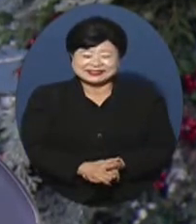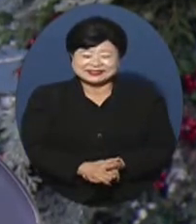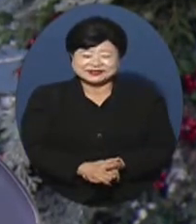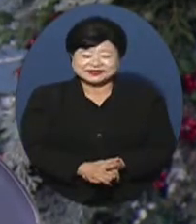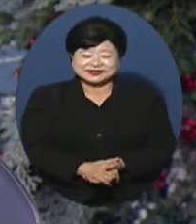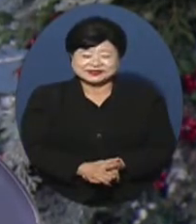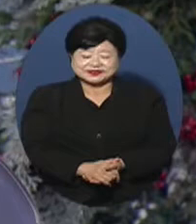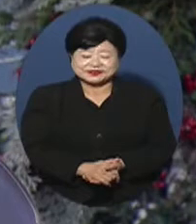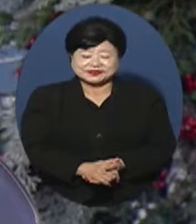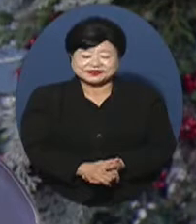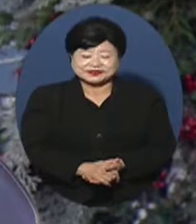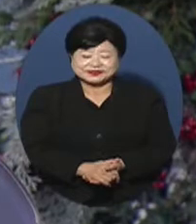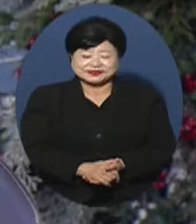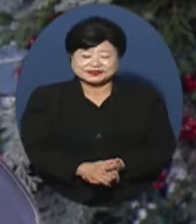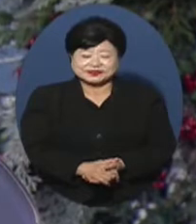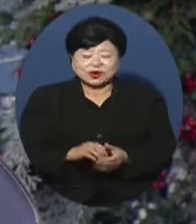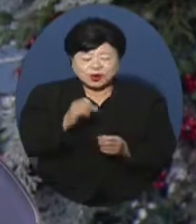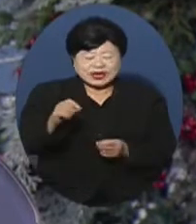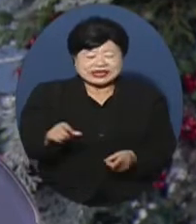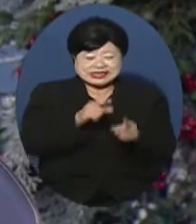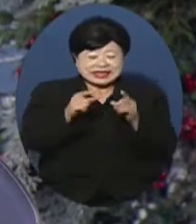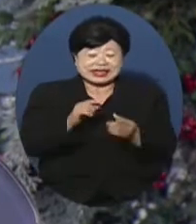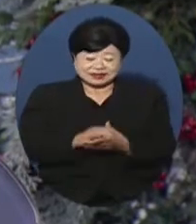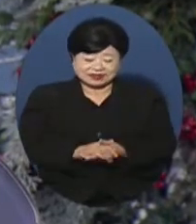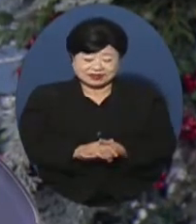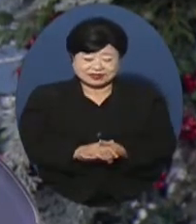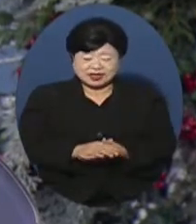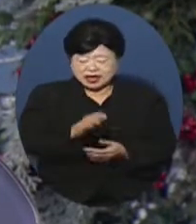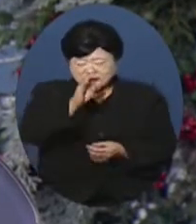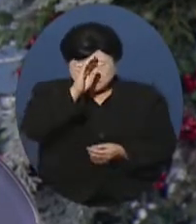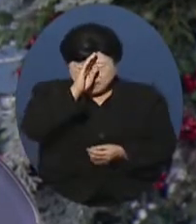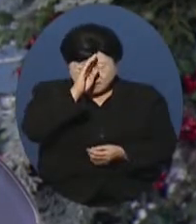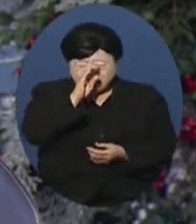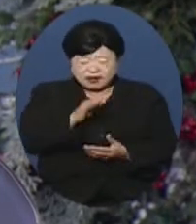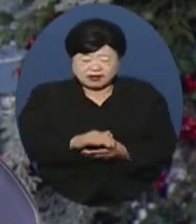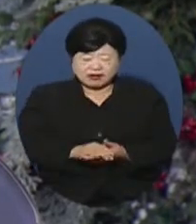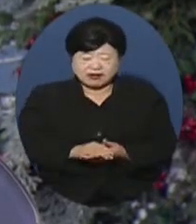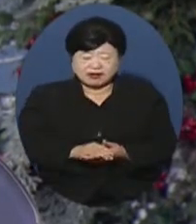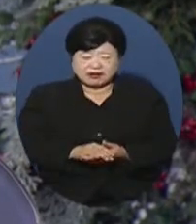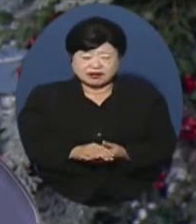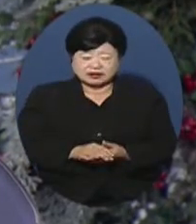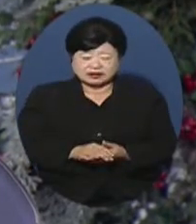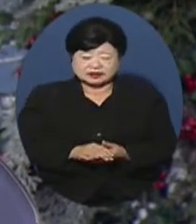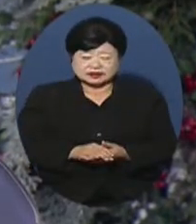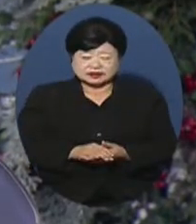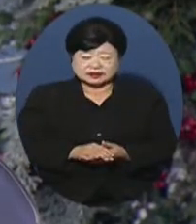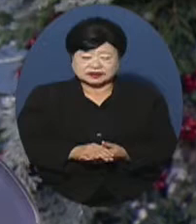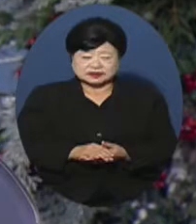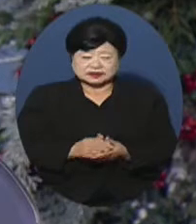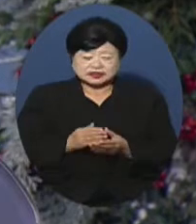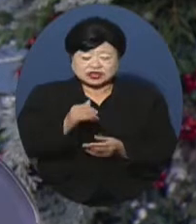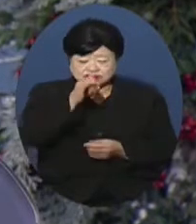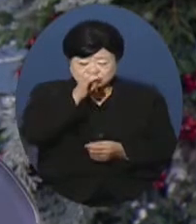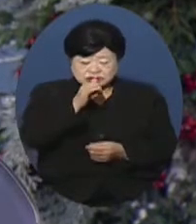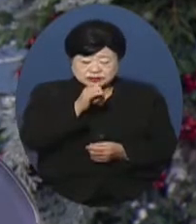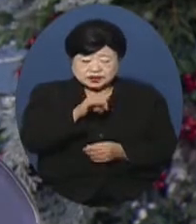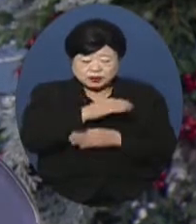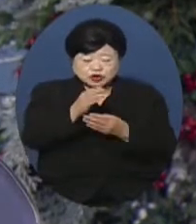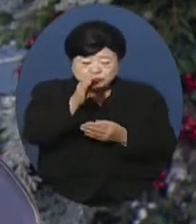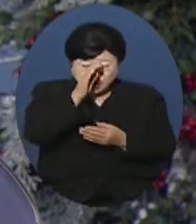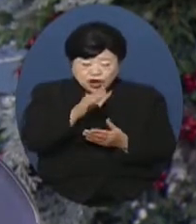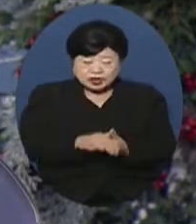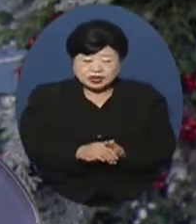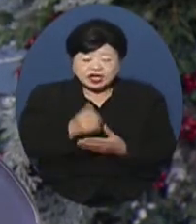큰 그 원에서 한다면 병에 걸릴 때 더 이 셈이다 모든 병이